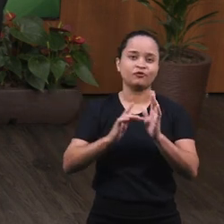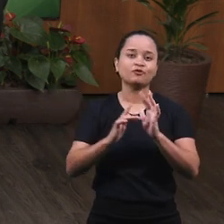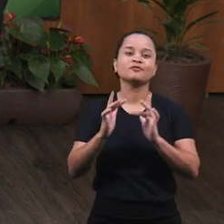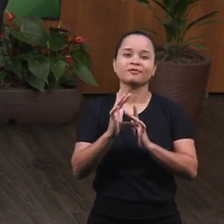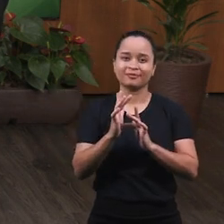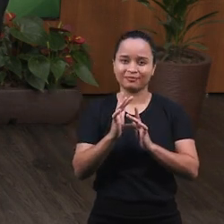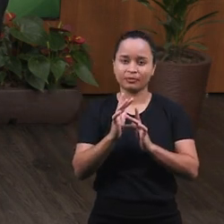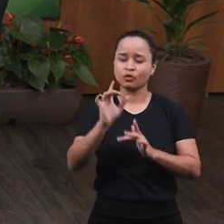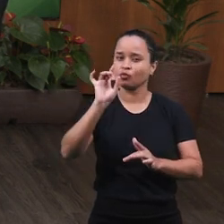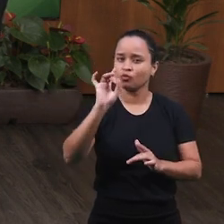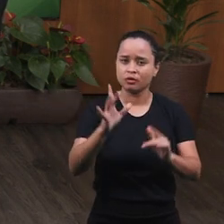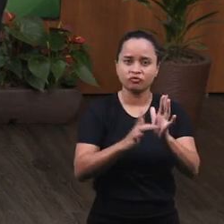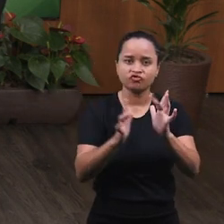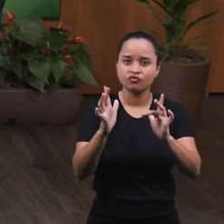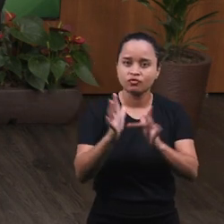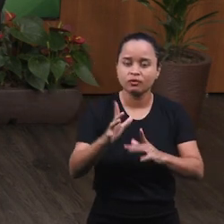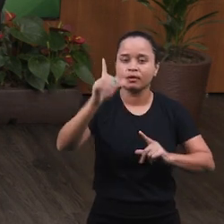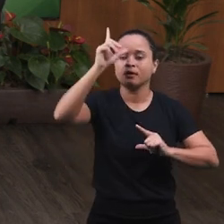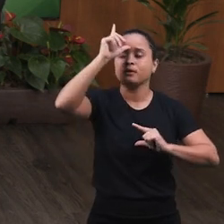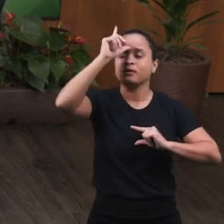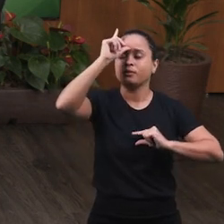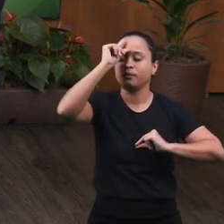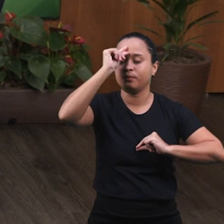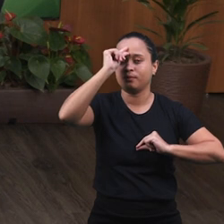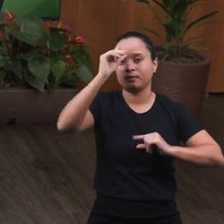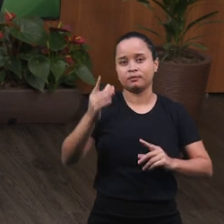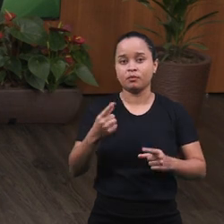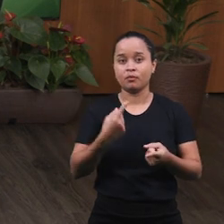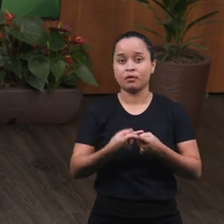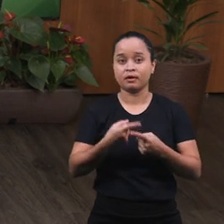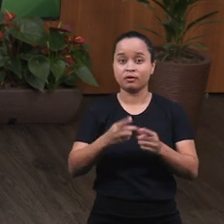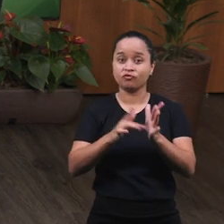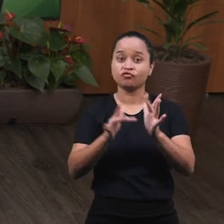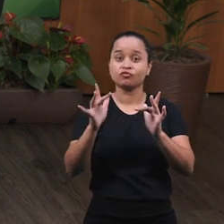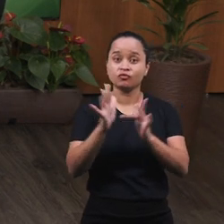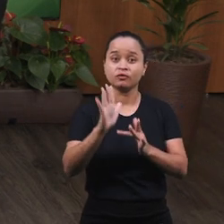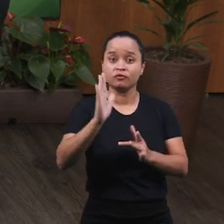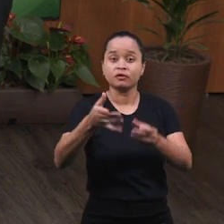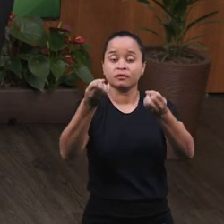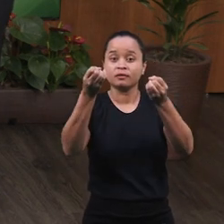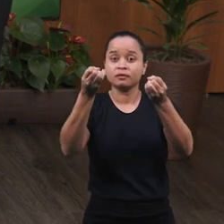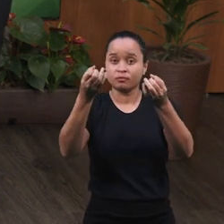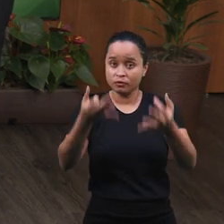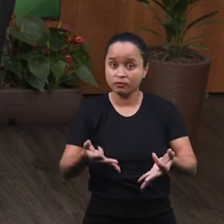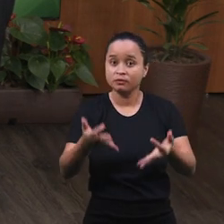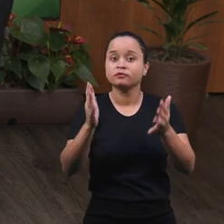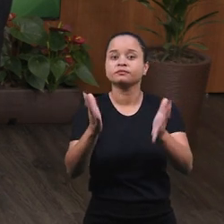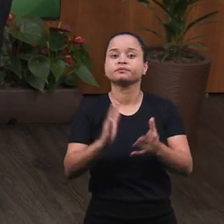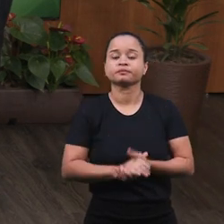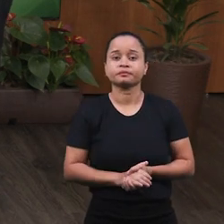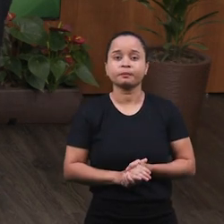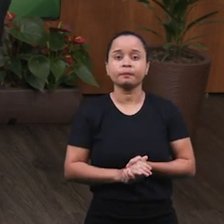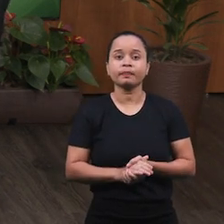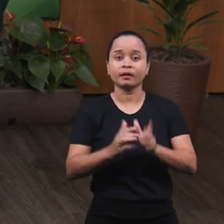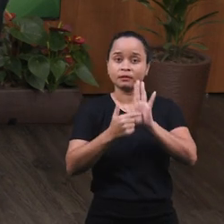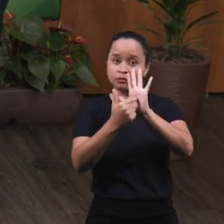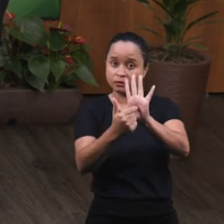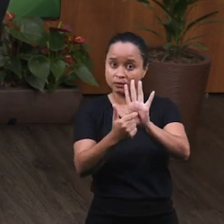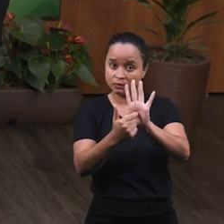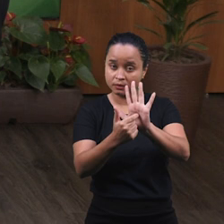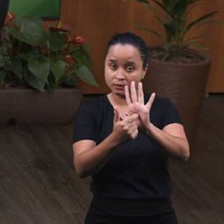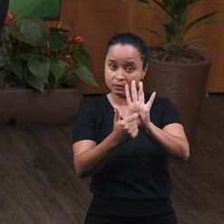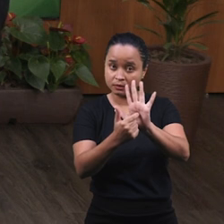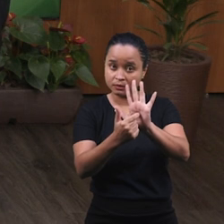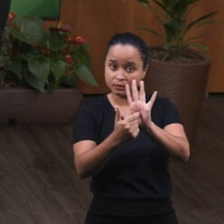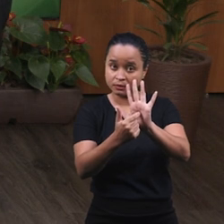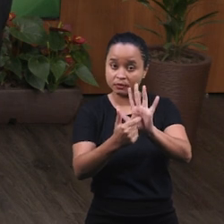Jésus. Il n'y a que lui qui peut donner ce repos. Comme Jésus lui-même, il a dit, comme il est enregistré ici dans le tableau, dans